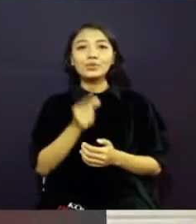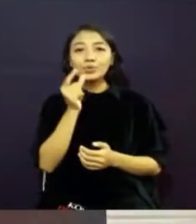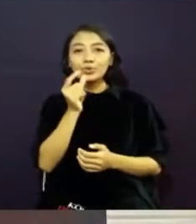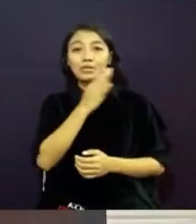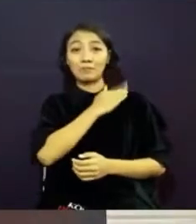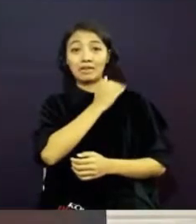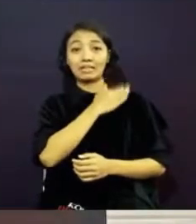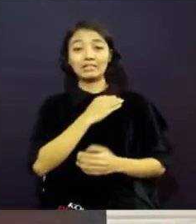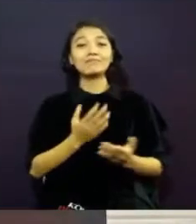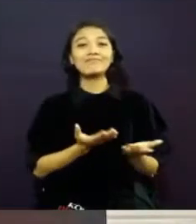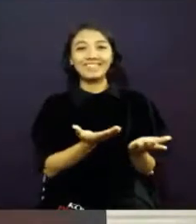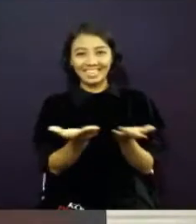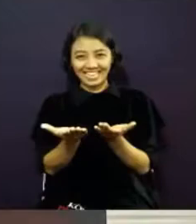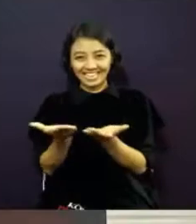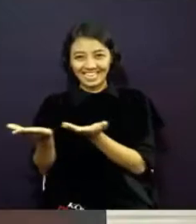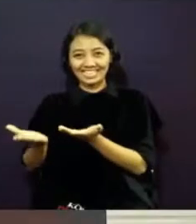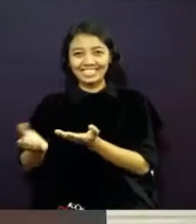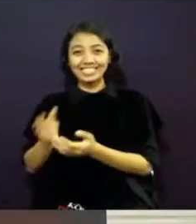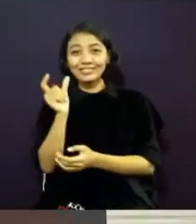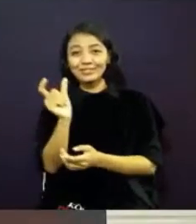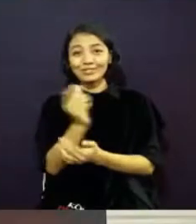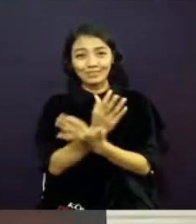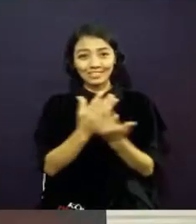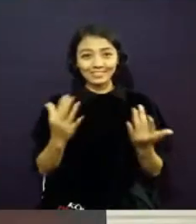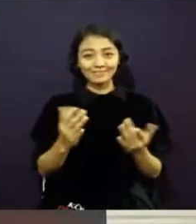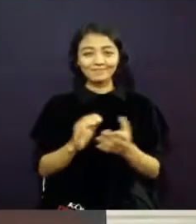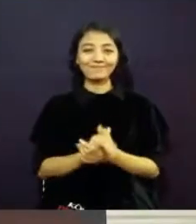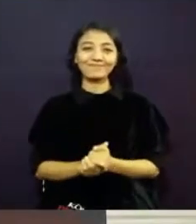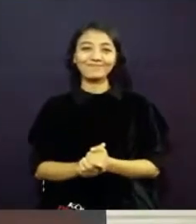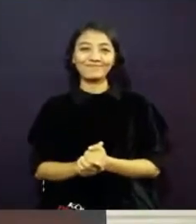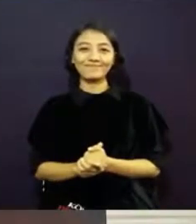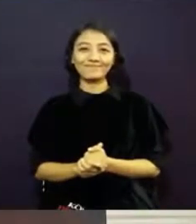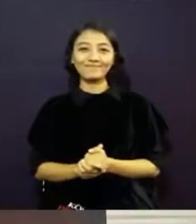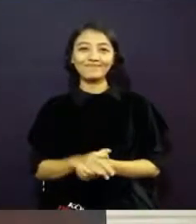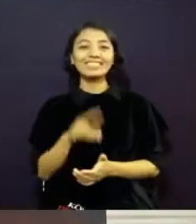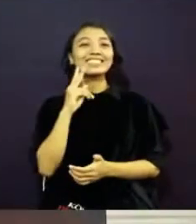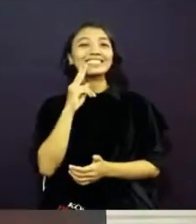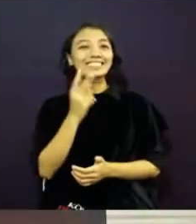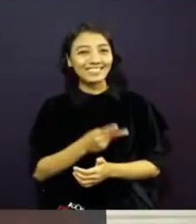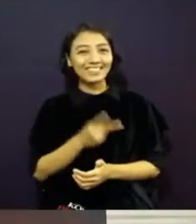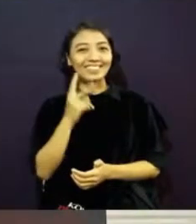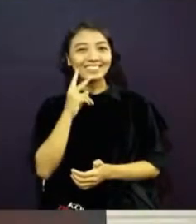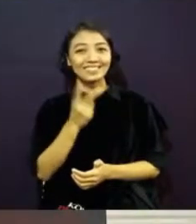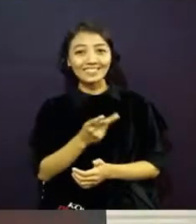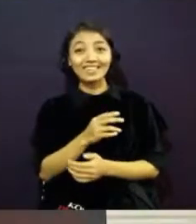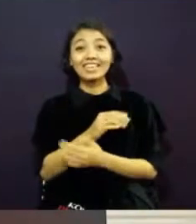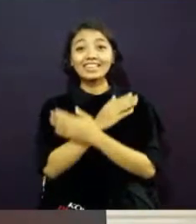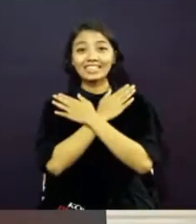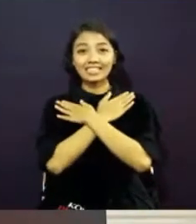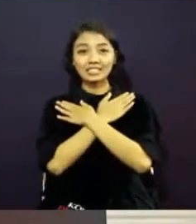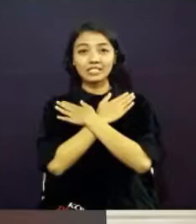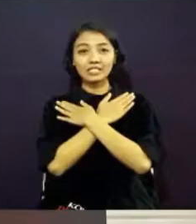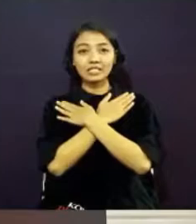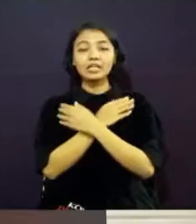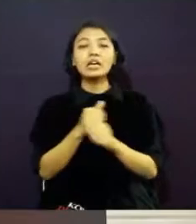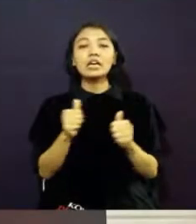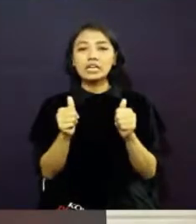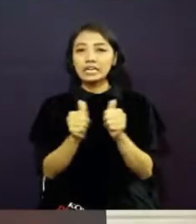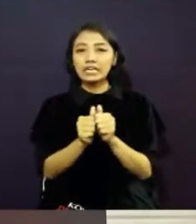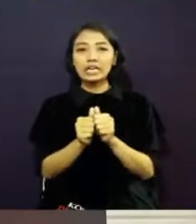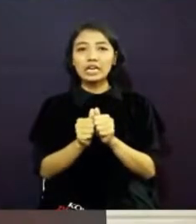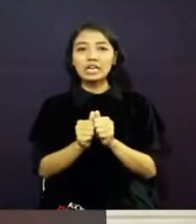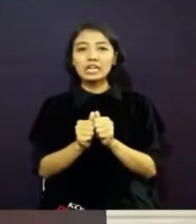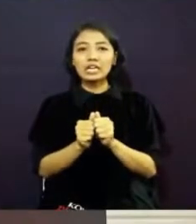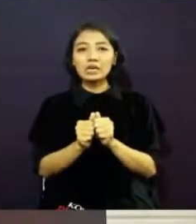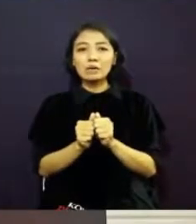umat Allah Hai saudara-saudari terkasih dengan mengambil rupa Kristus sang